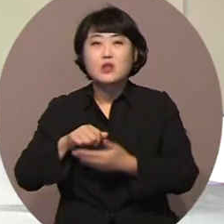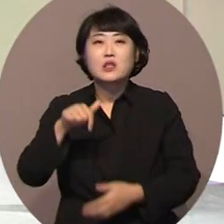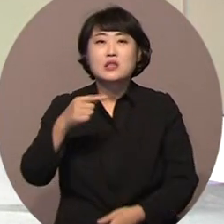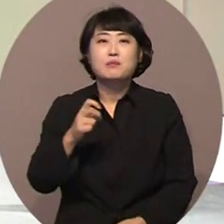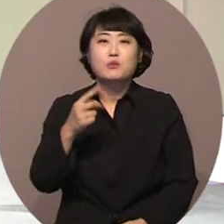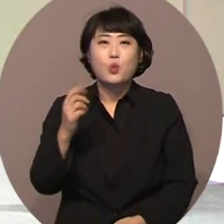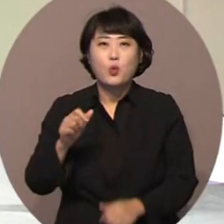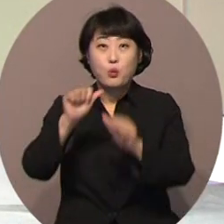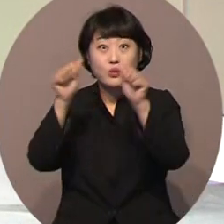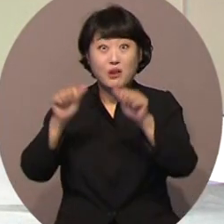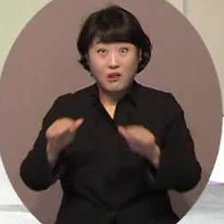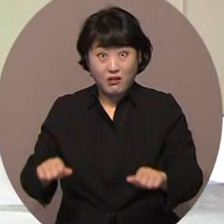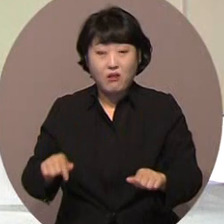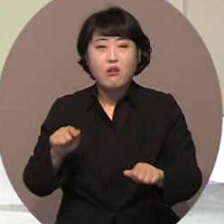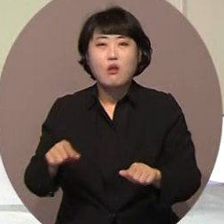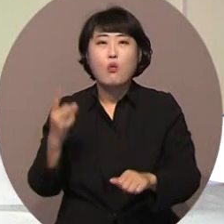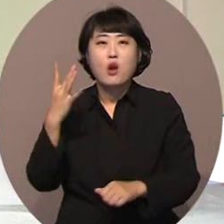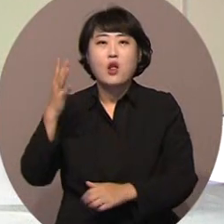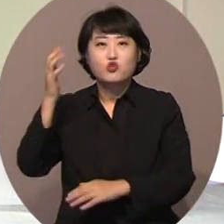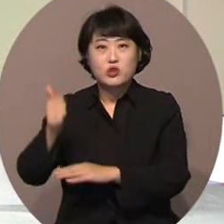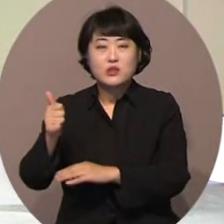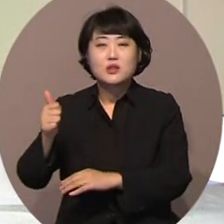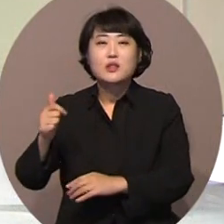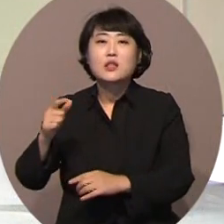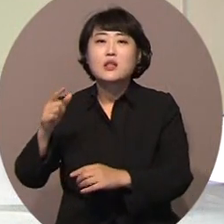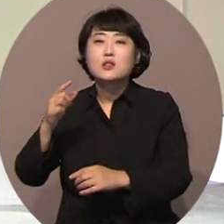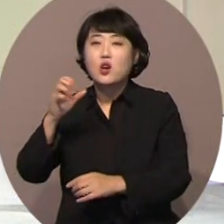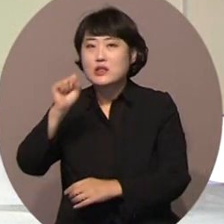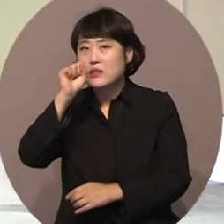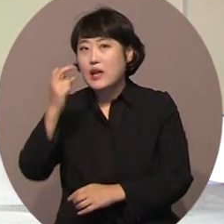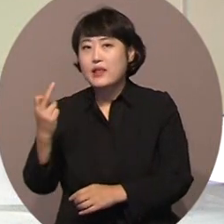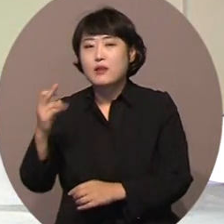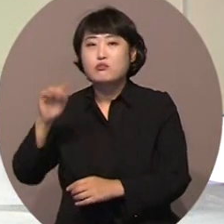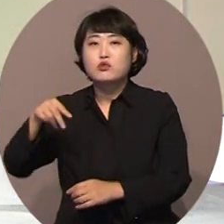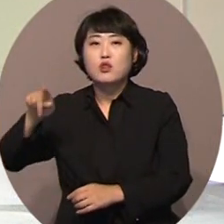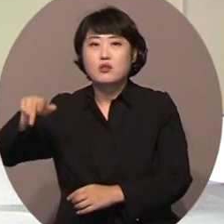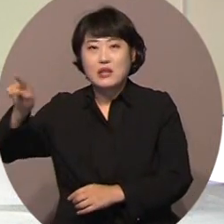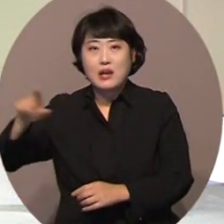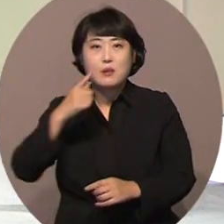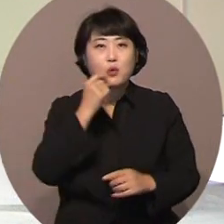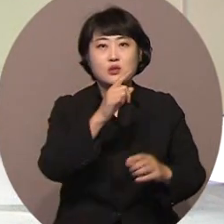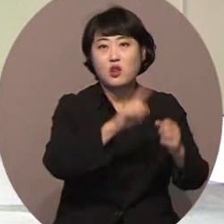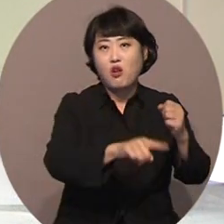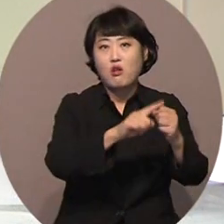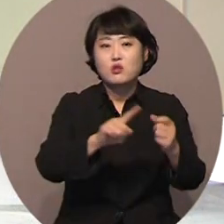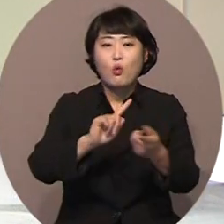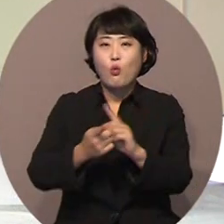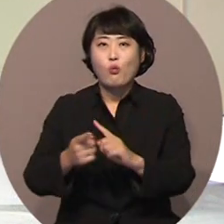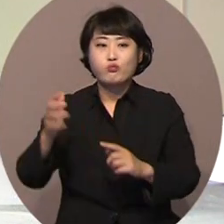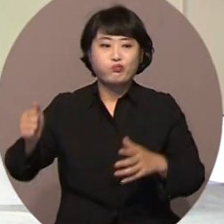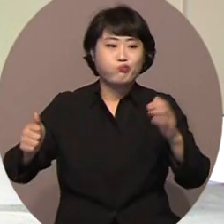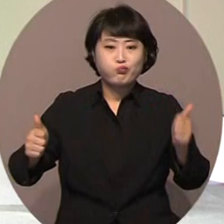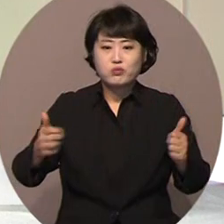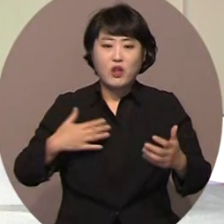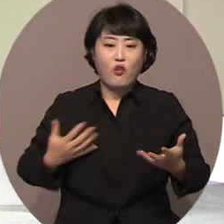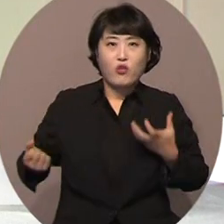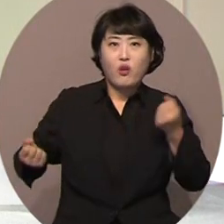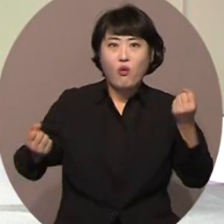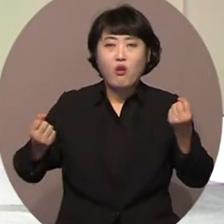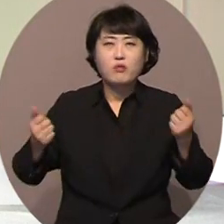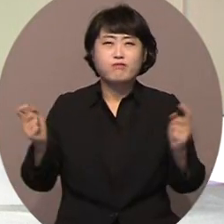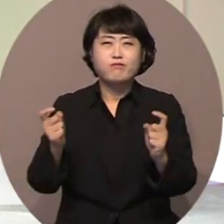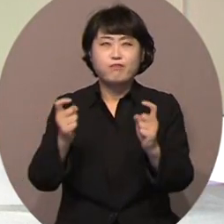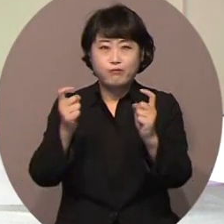소유주인 충남 서산 부석사와 불상을 보관해온 일본 사찰이 서로 소유권을 주장하며 법정 공방을